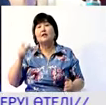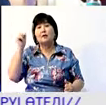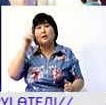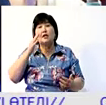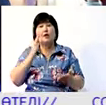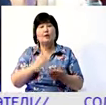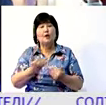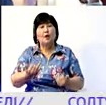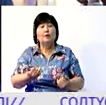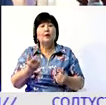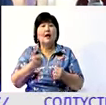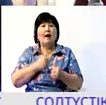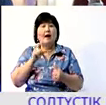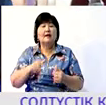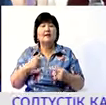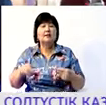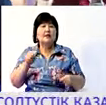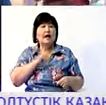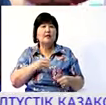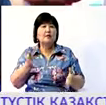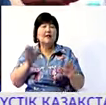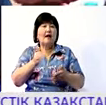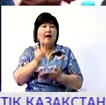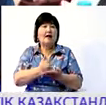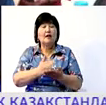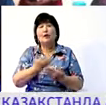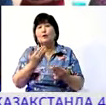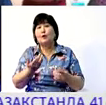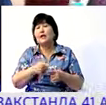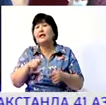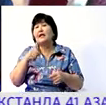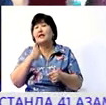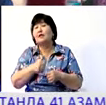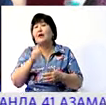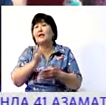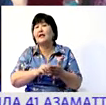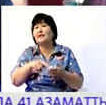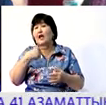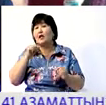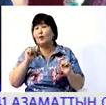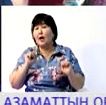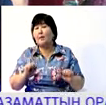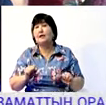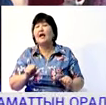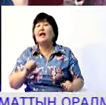енді бұл кісінің артында бірнеше еңбектері қалған екен. Соның ішінде енді ең бір негізгі кісі деп айтуға болады, Нихая деген